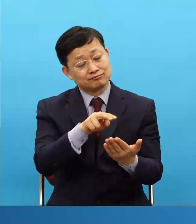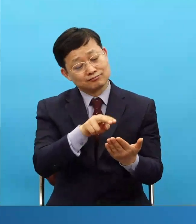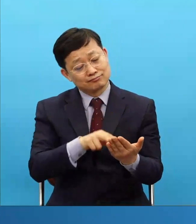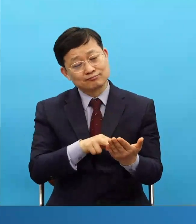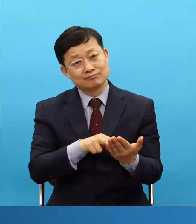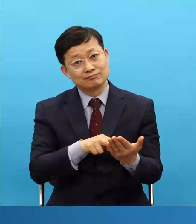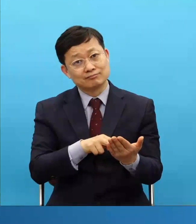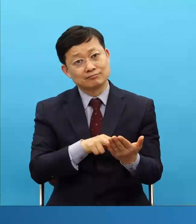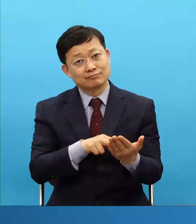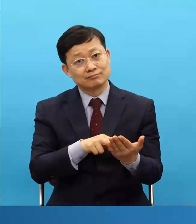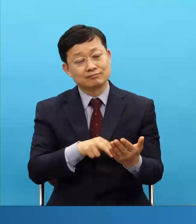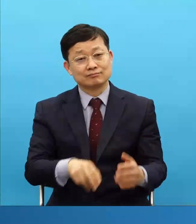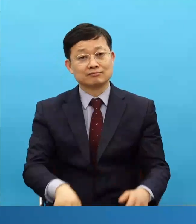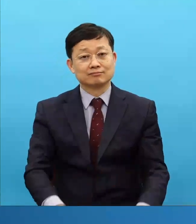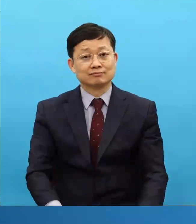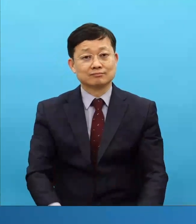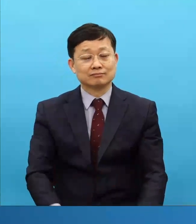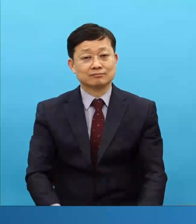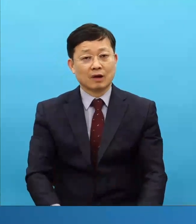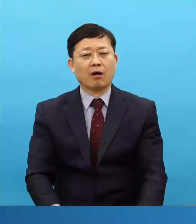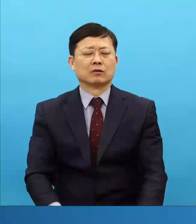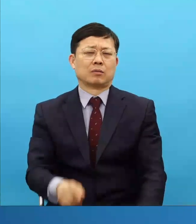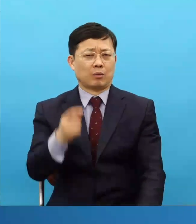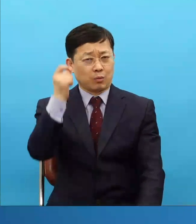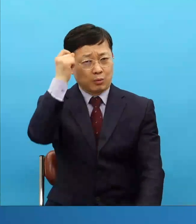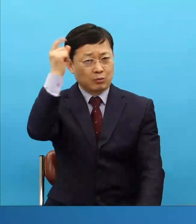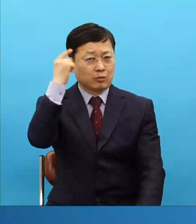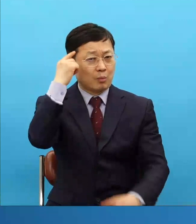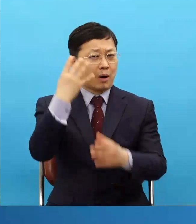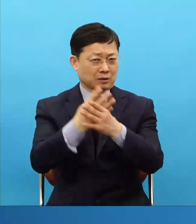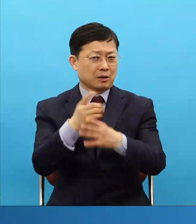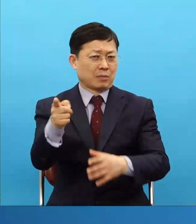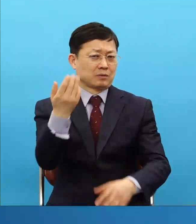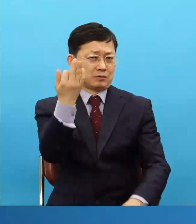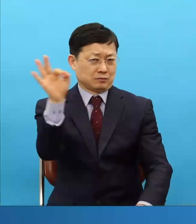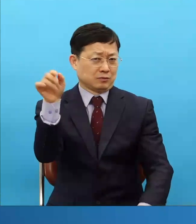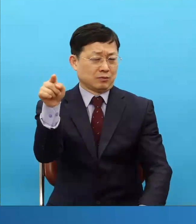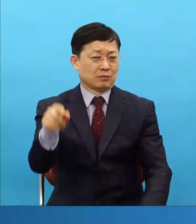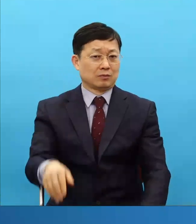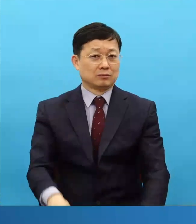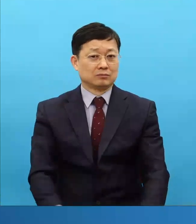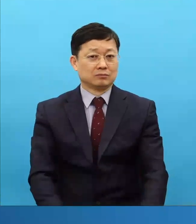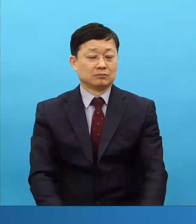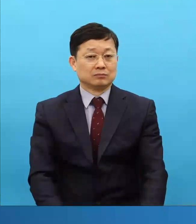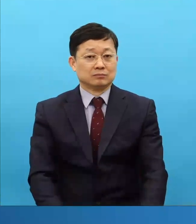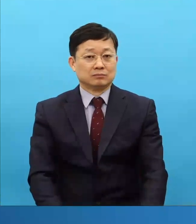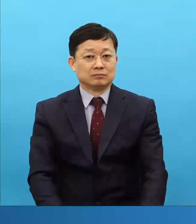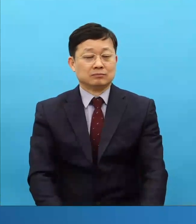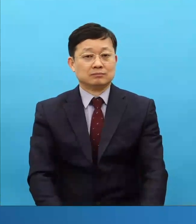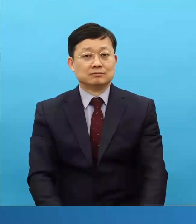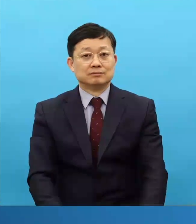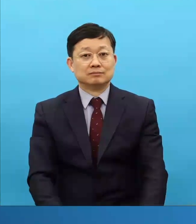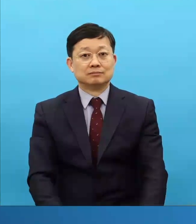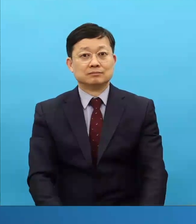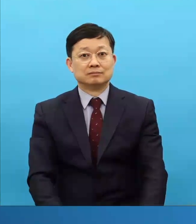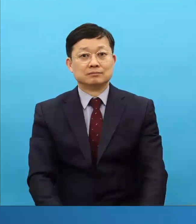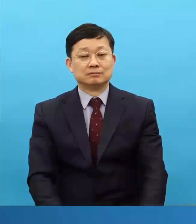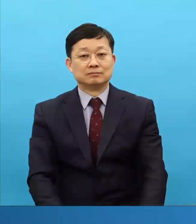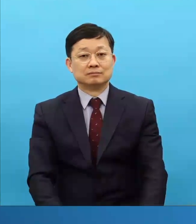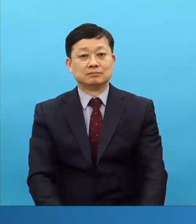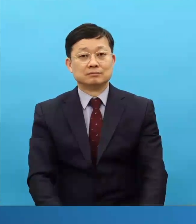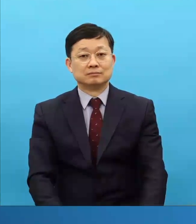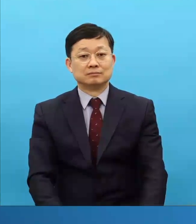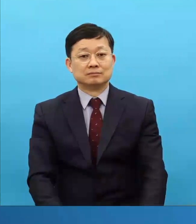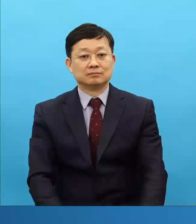messages. 그분이 그런 면 진짜 학자요. And he really is a scholar. 호흡 기도를 왜 해야 되면 언제